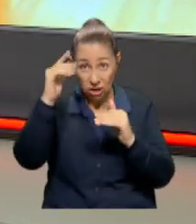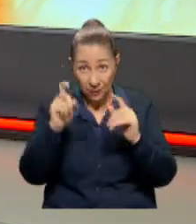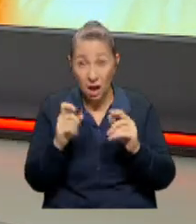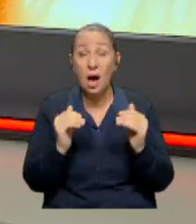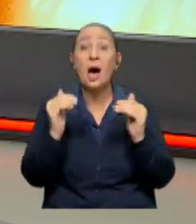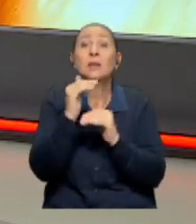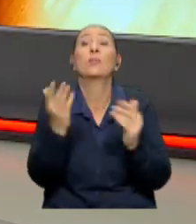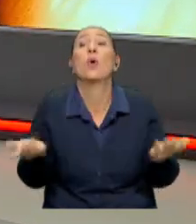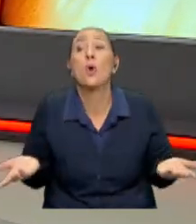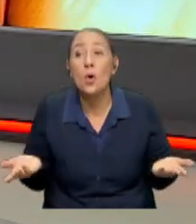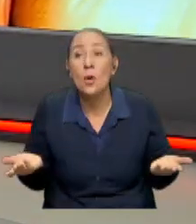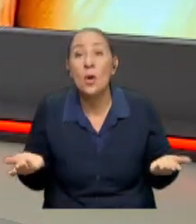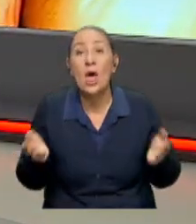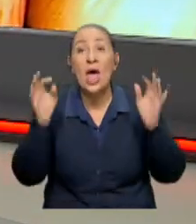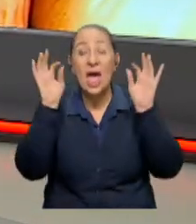İşte artmıyor.